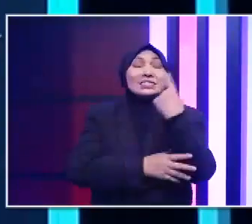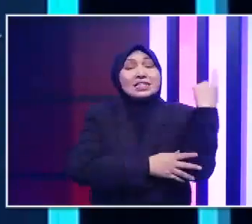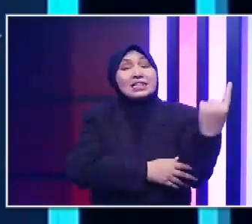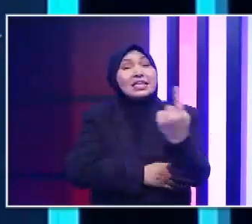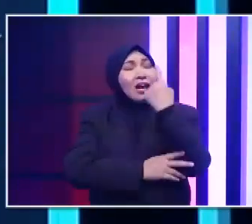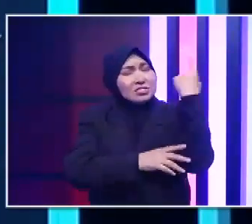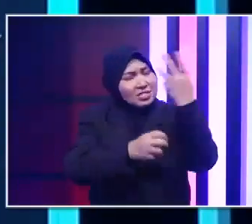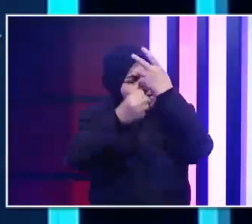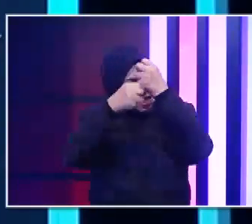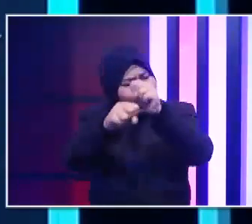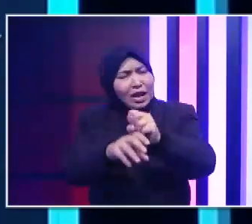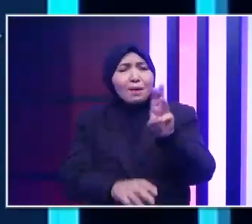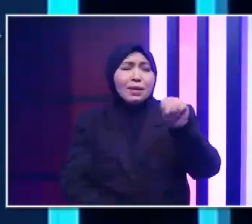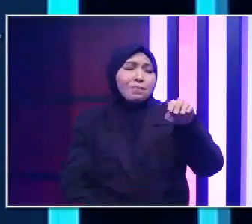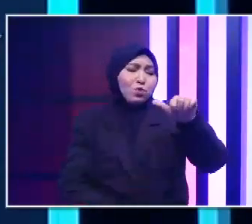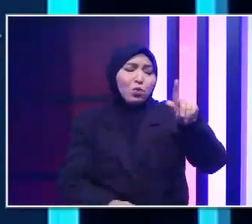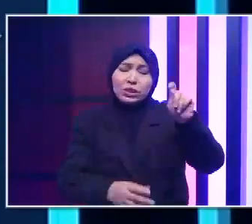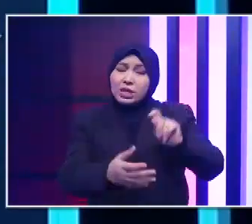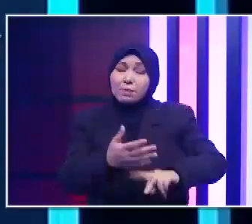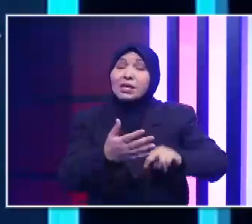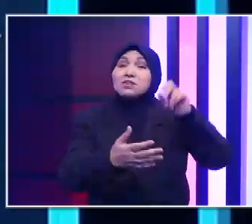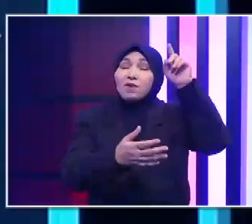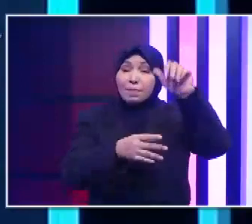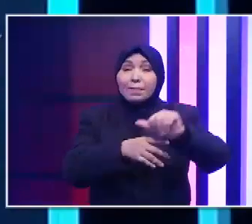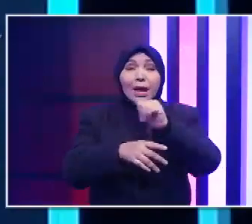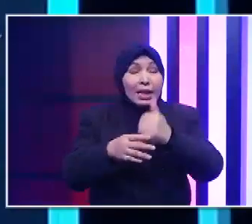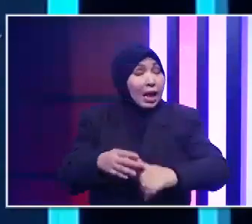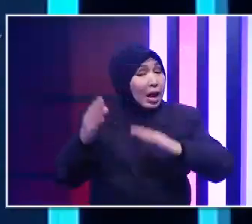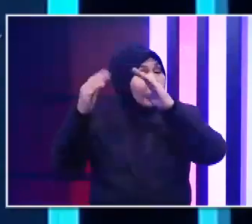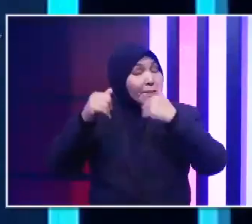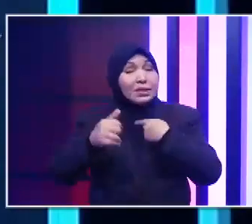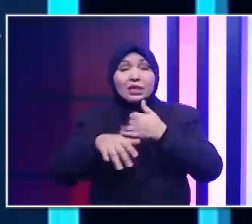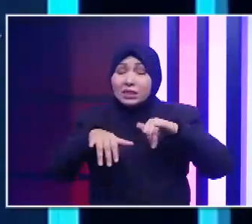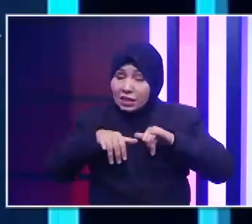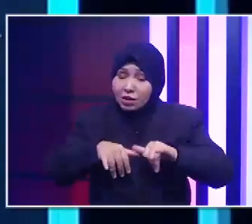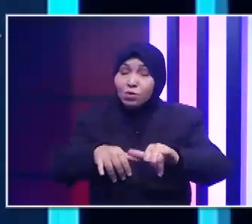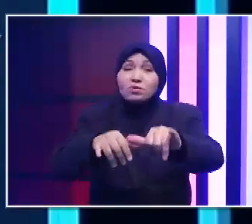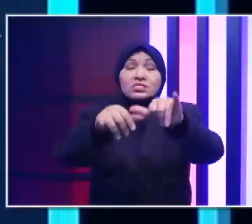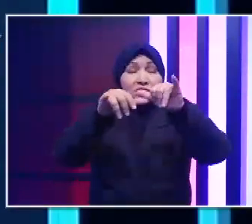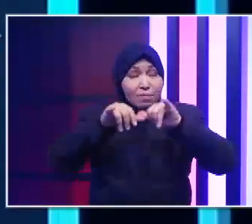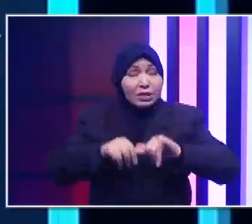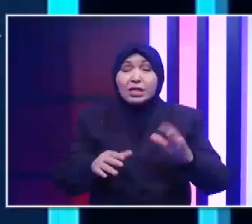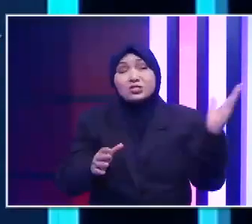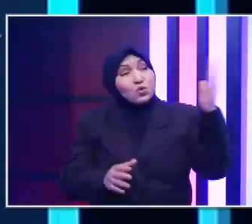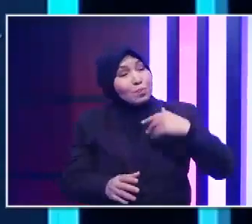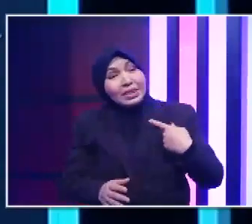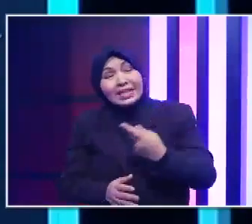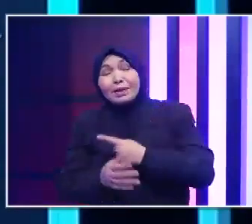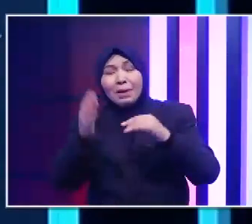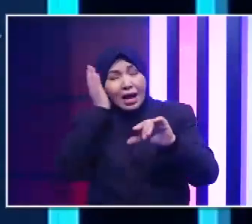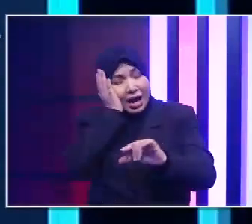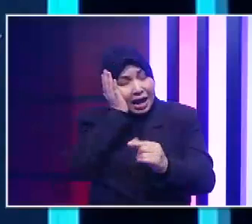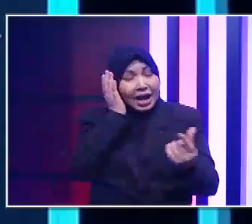dalam microtime baca famale ini mudah-mudahan ke terus Istiqomah syaa Allah Jom kite ngaji tajwid sedikit